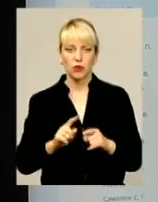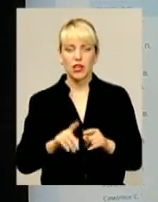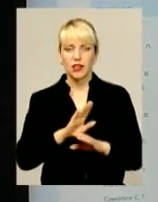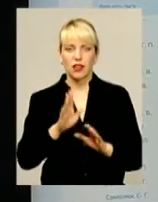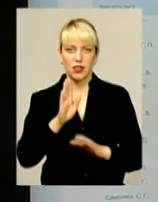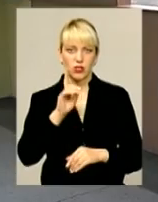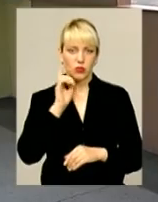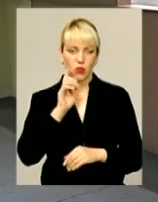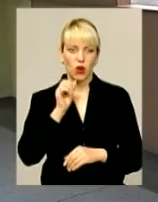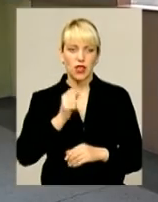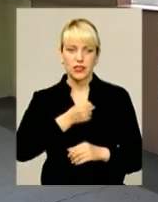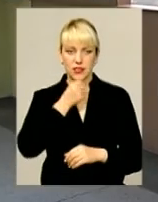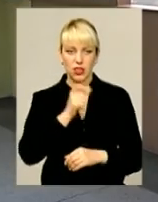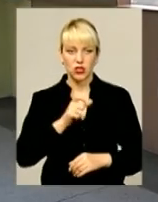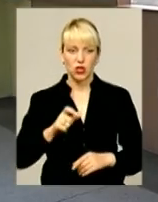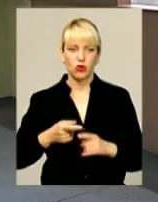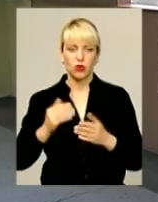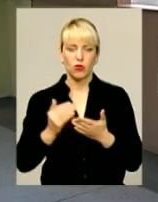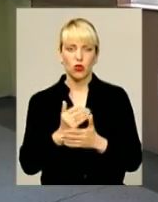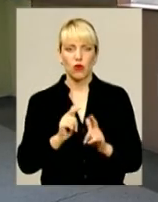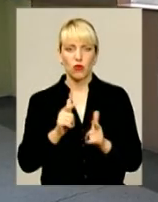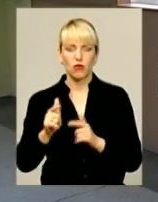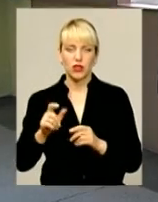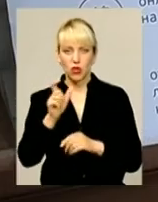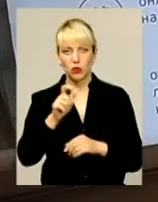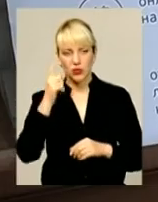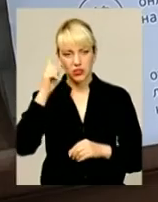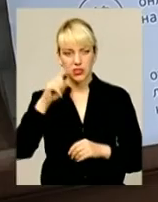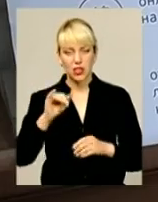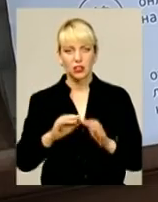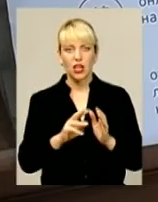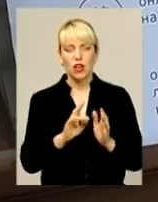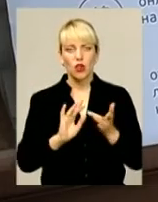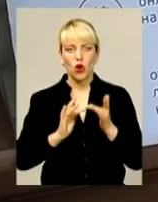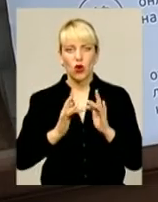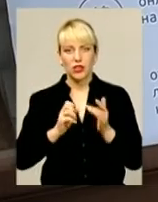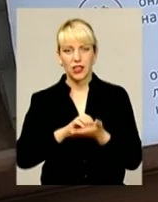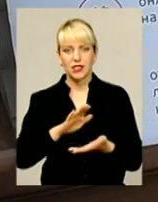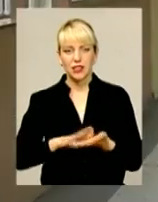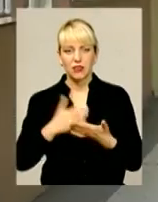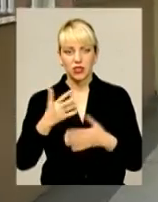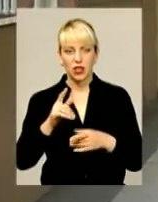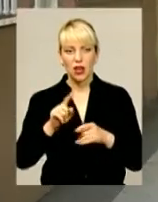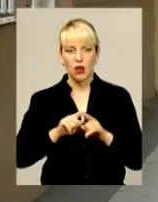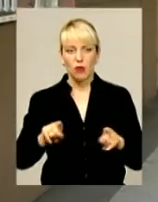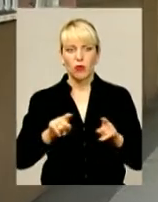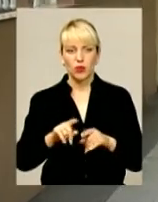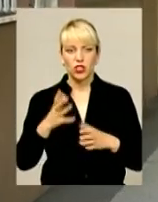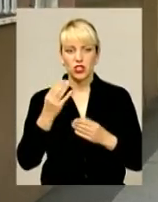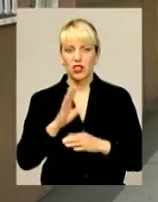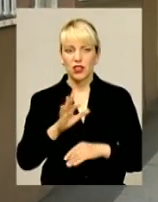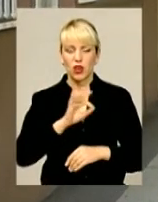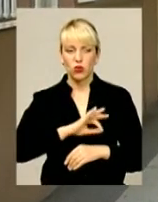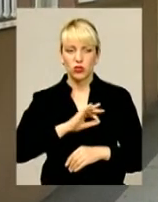молодь, а й люди старшого віку. Про нововведення громадяни знають, тож онлайн-запис набуває популярності. Ще не користувалися, не